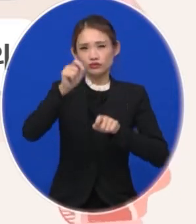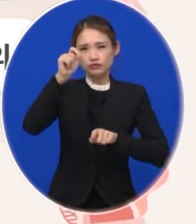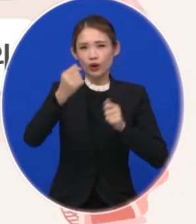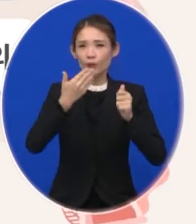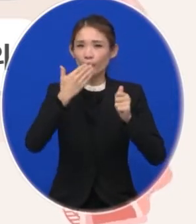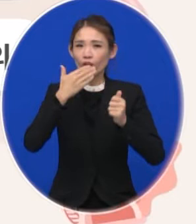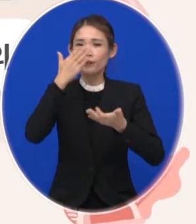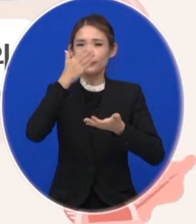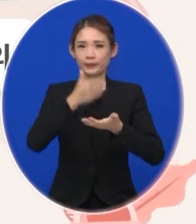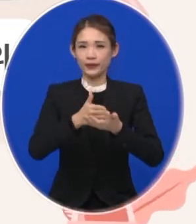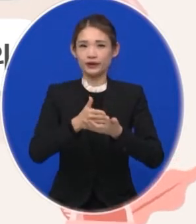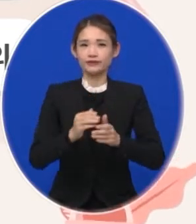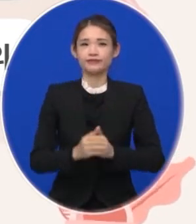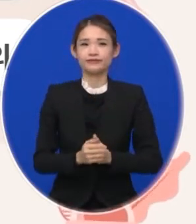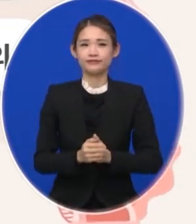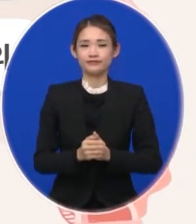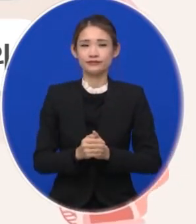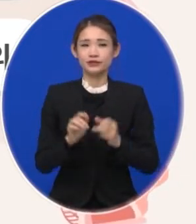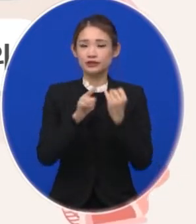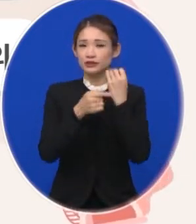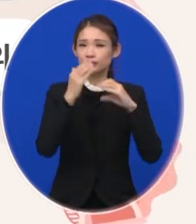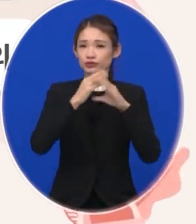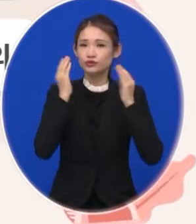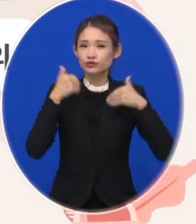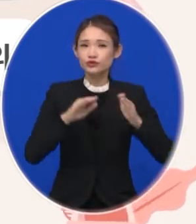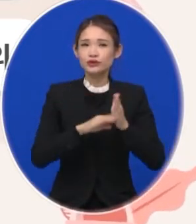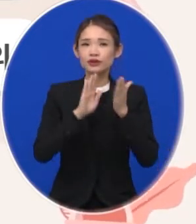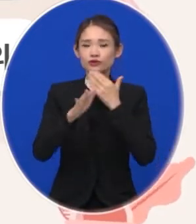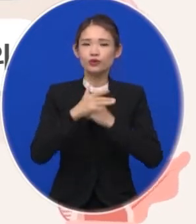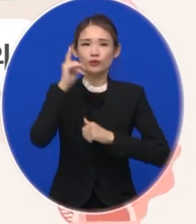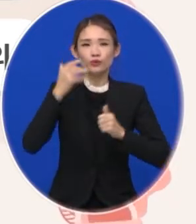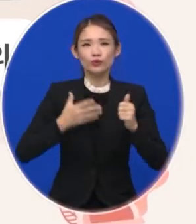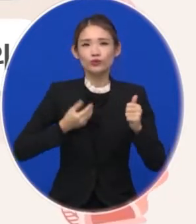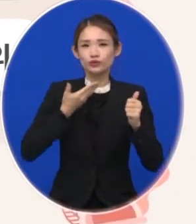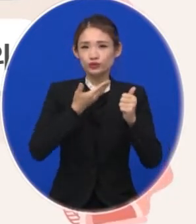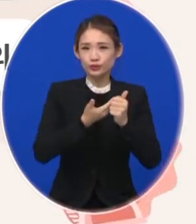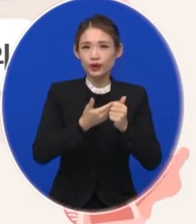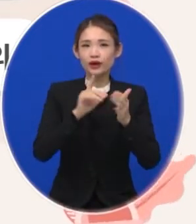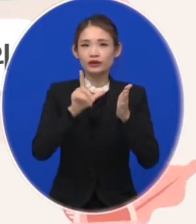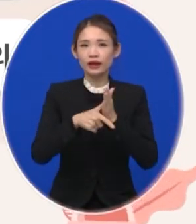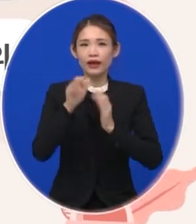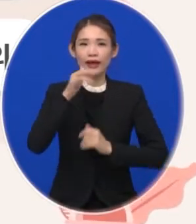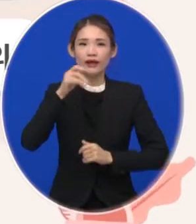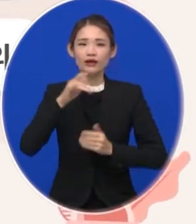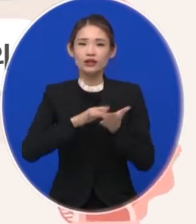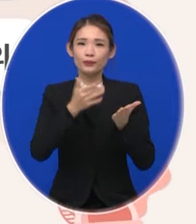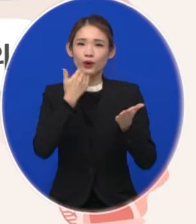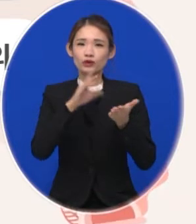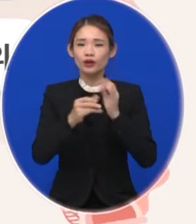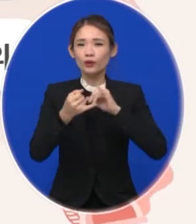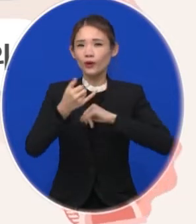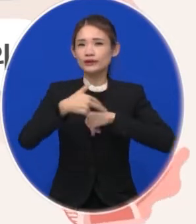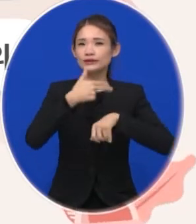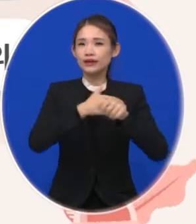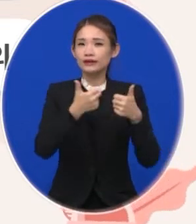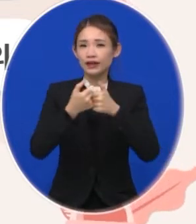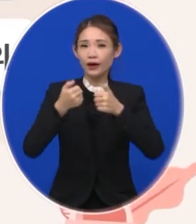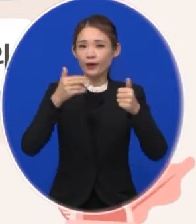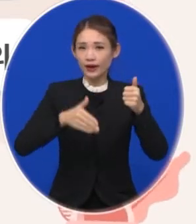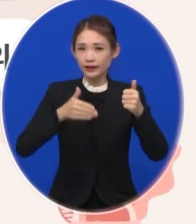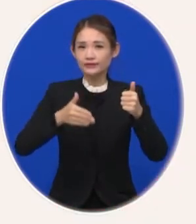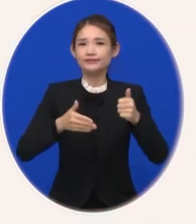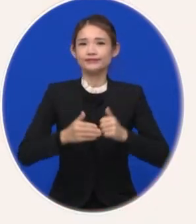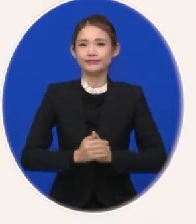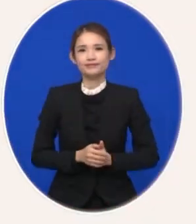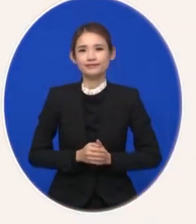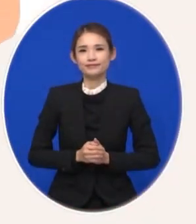복용은 금합니다. 임신 중, 출산 후, 모유 수유 중 해열제 복용 시 반드시 의사와 상의 후